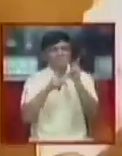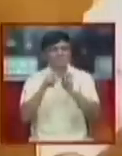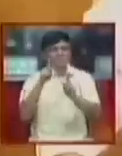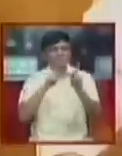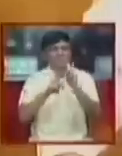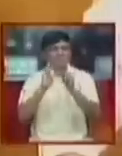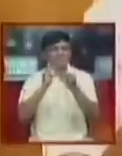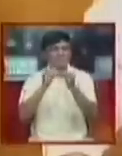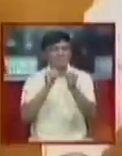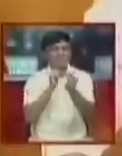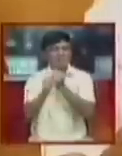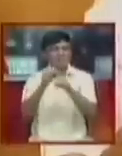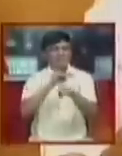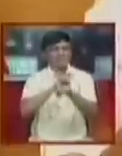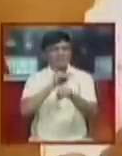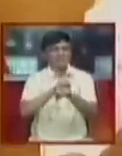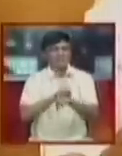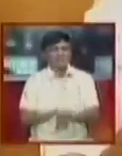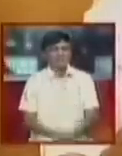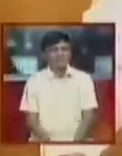mamamayang nai-empleyo.